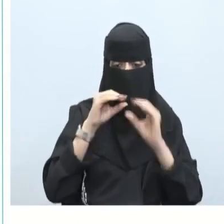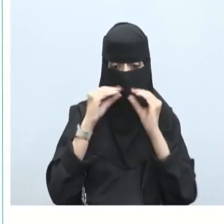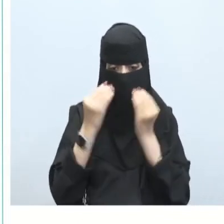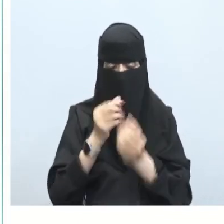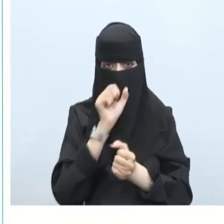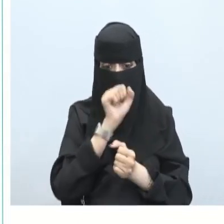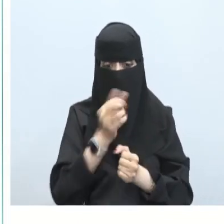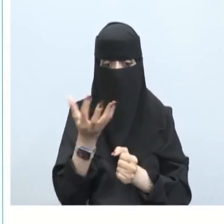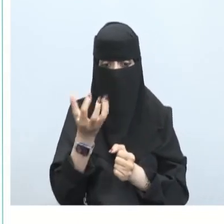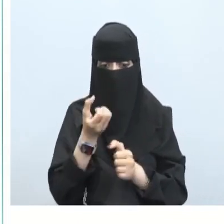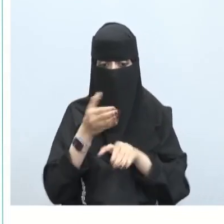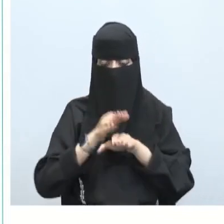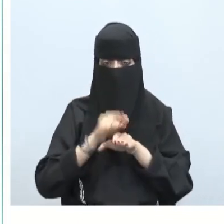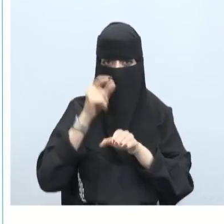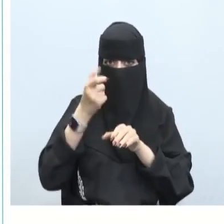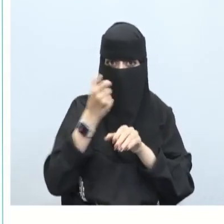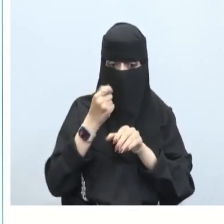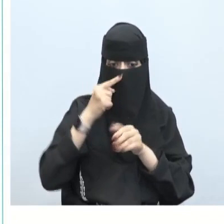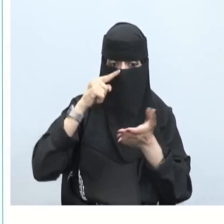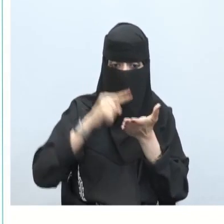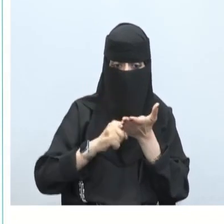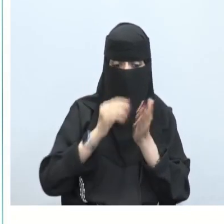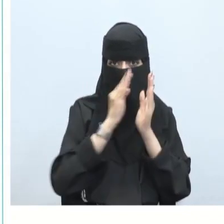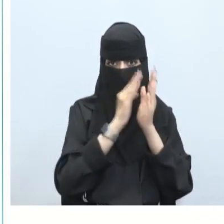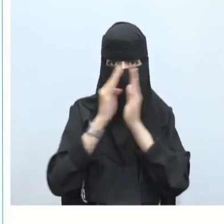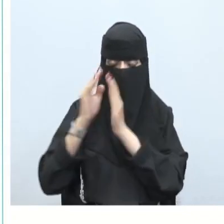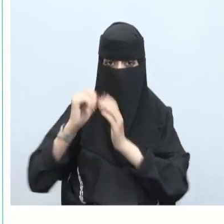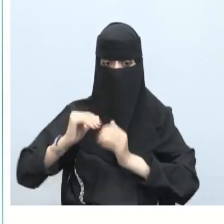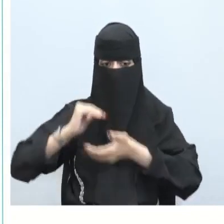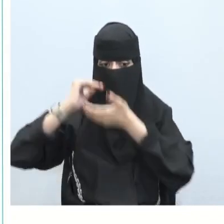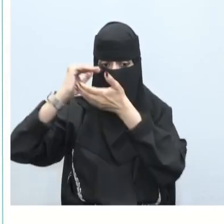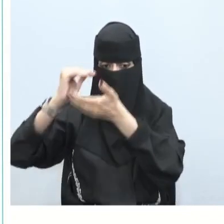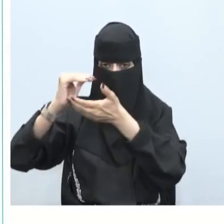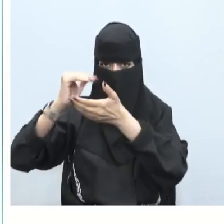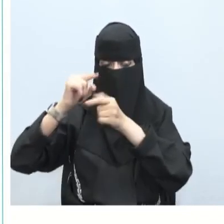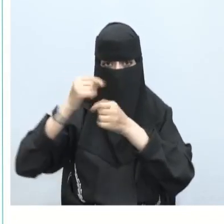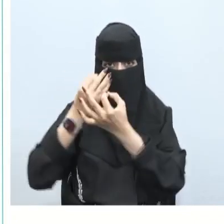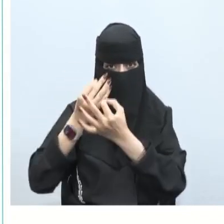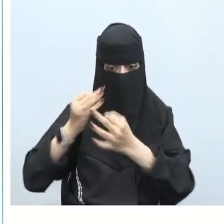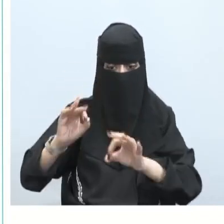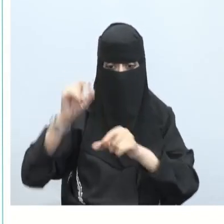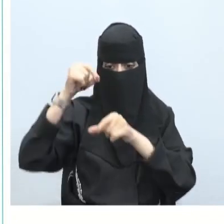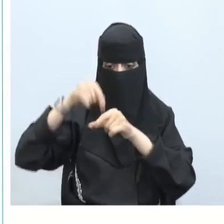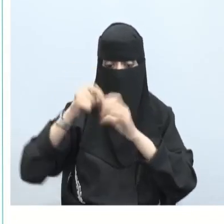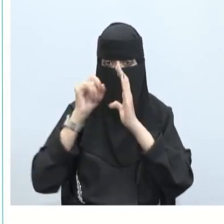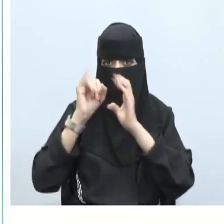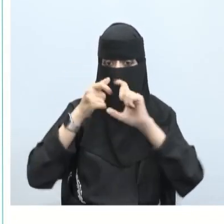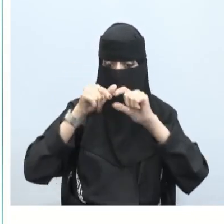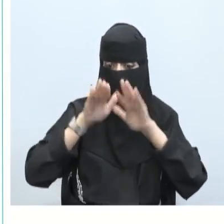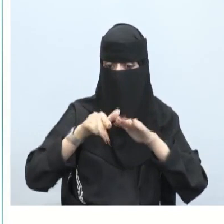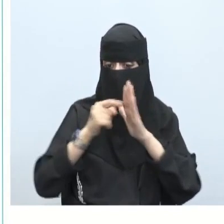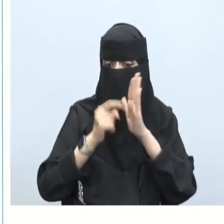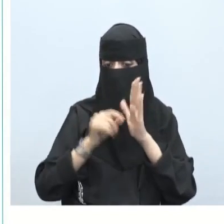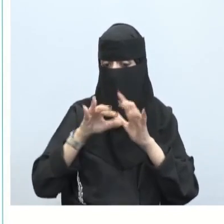وتخزينها تحدثنا ان هنالك مصطلح سلاس امداد وهنالك اللوجستيات فهذا التعريف هو تعريف